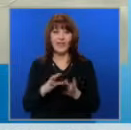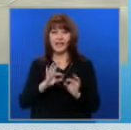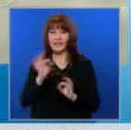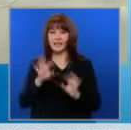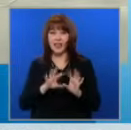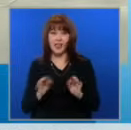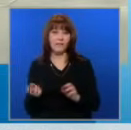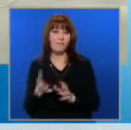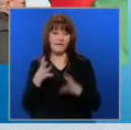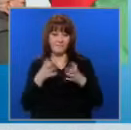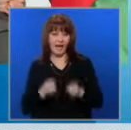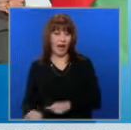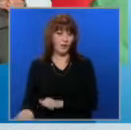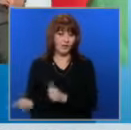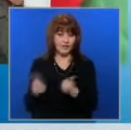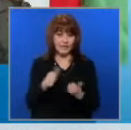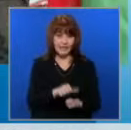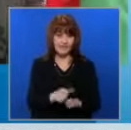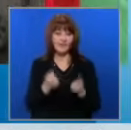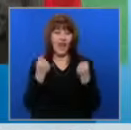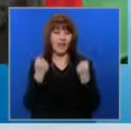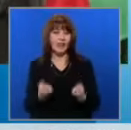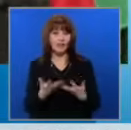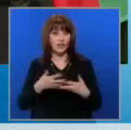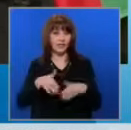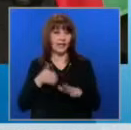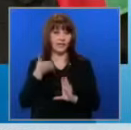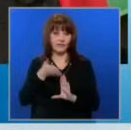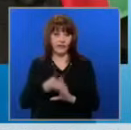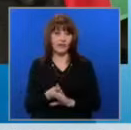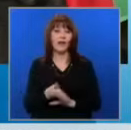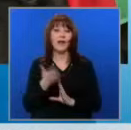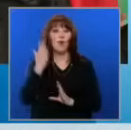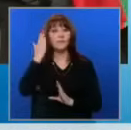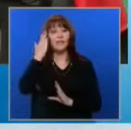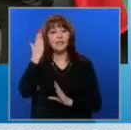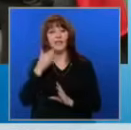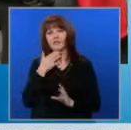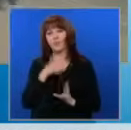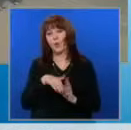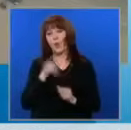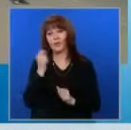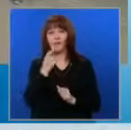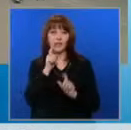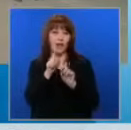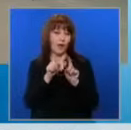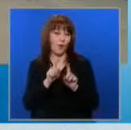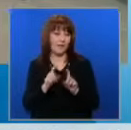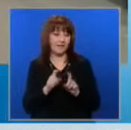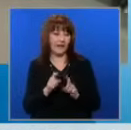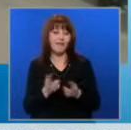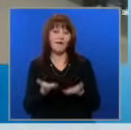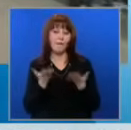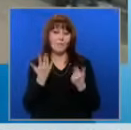разлива мляко. Днес за БНТ от Министерството на земеделието отказаха коментар, като такъв няма да дадат преди